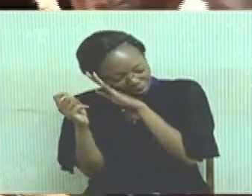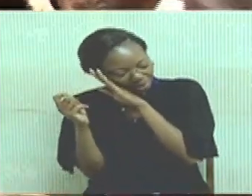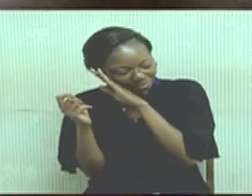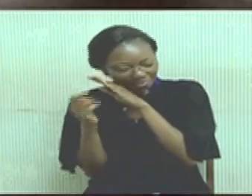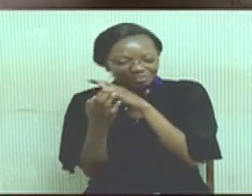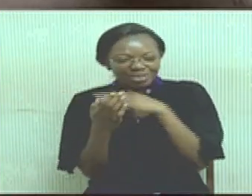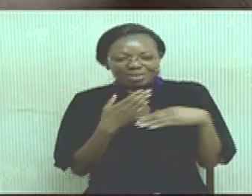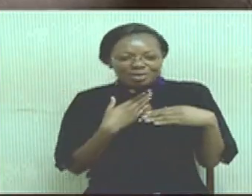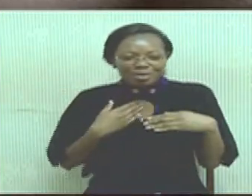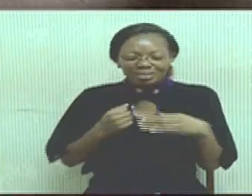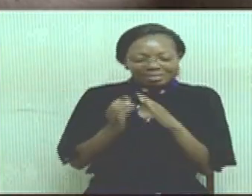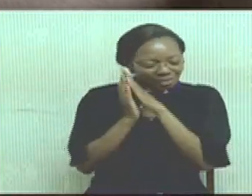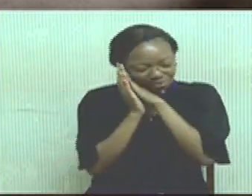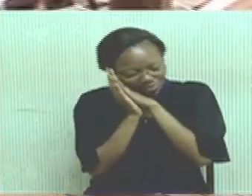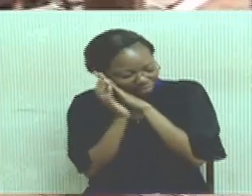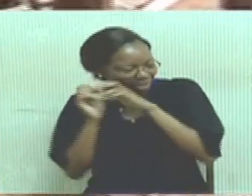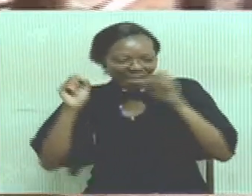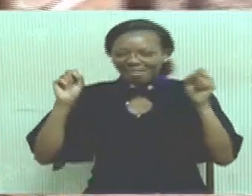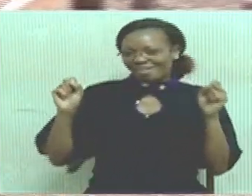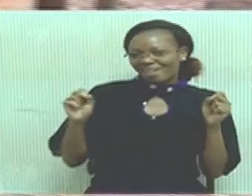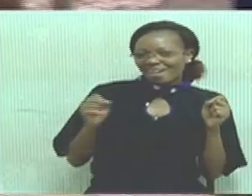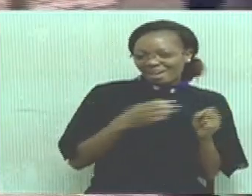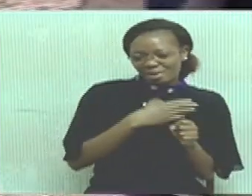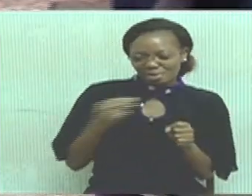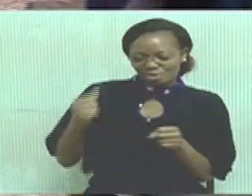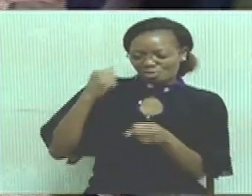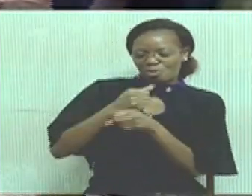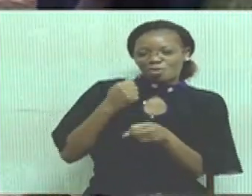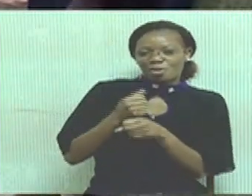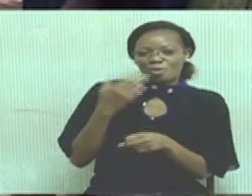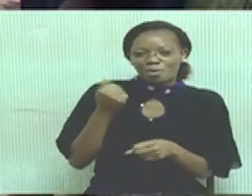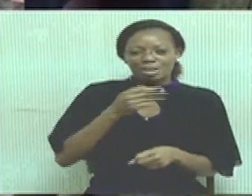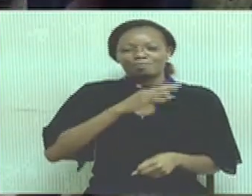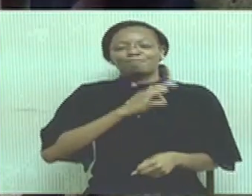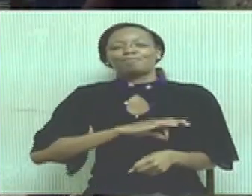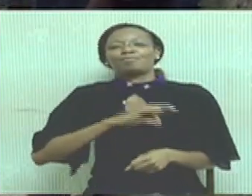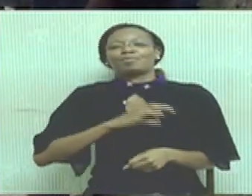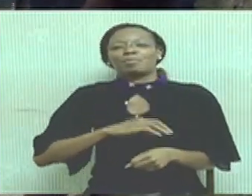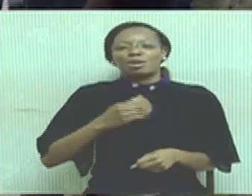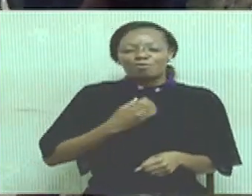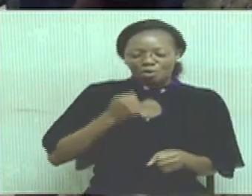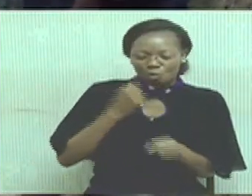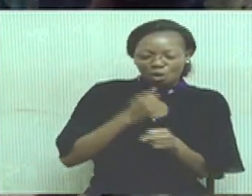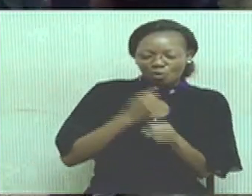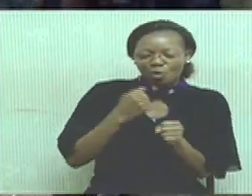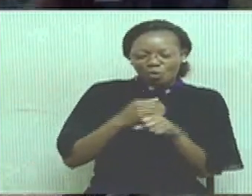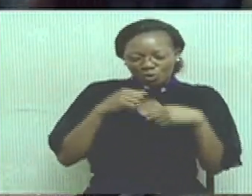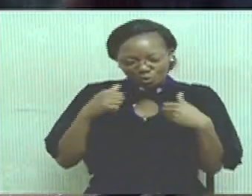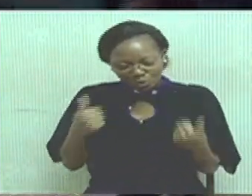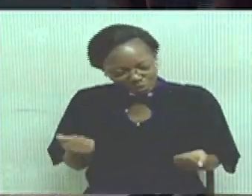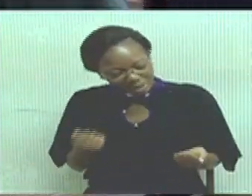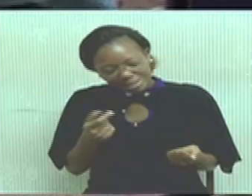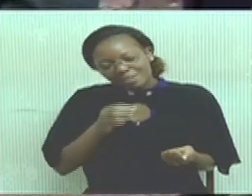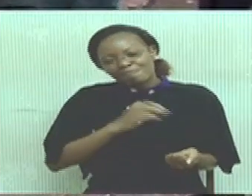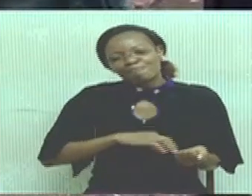kuingia shambani, lakini ni nini humpa mkulima huyu motisha ya kuamka kila siku bila kujuta?